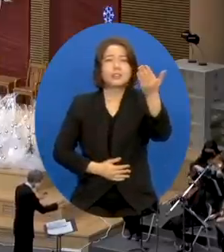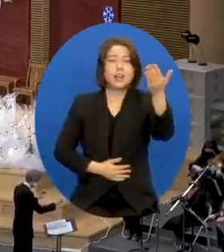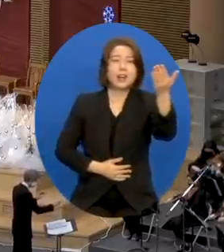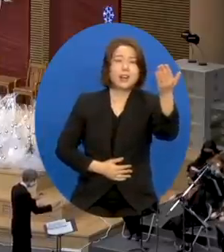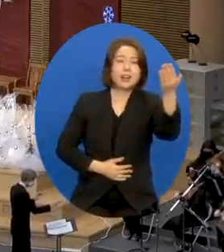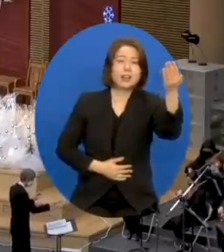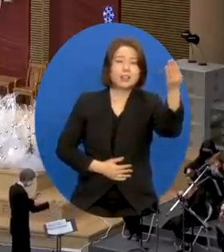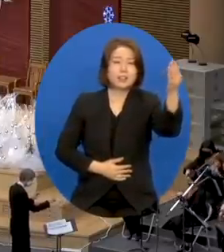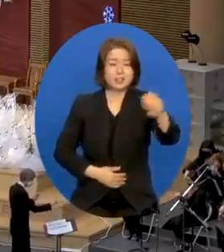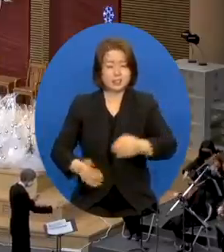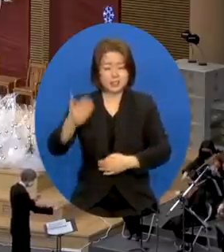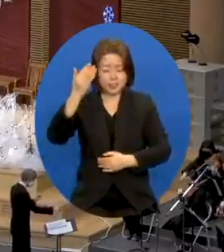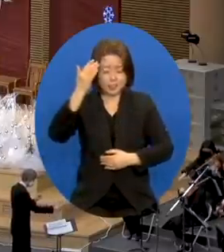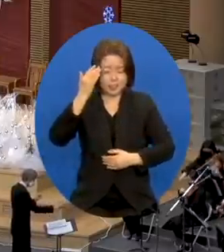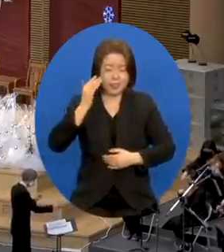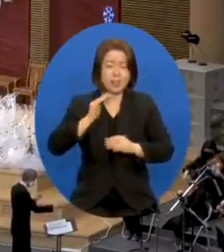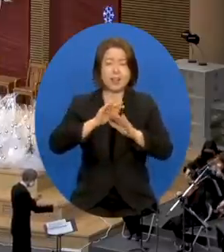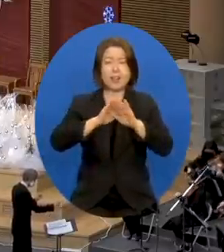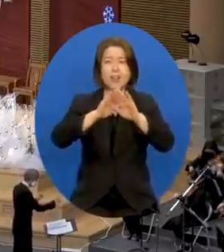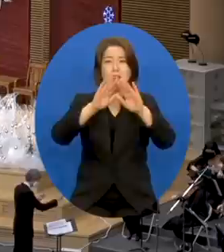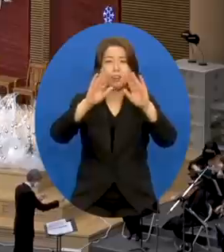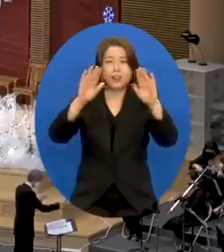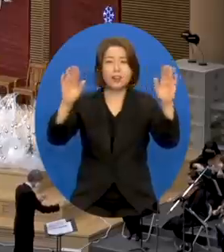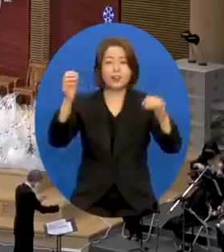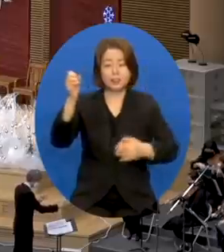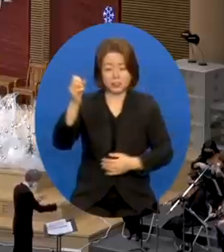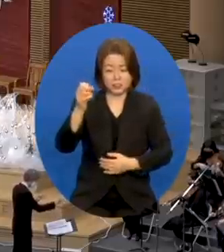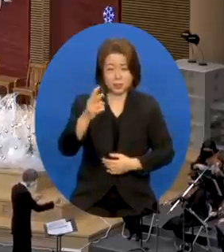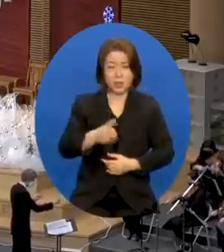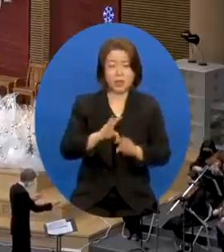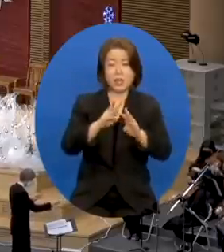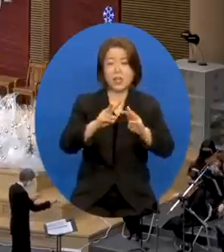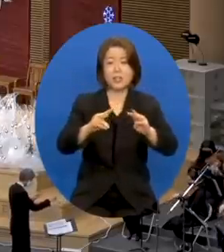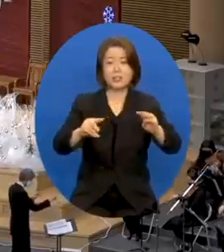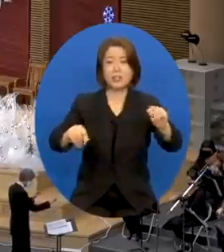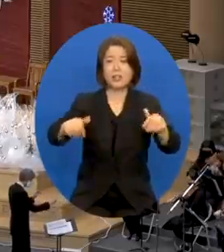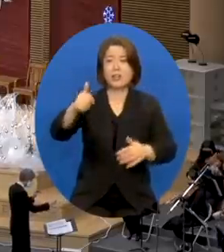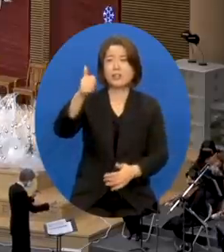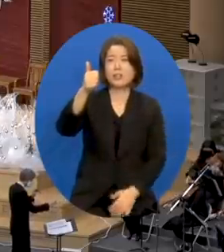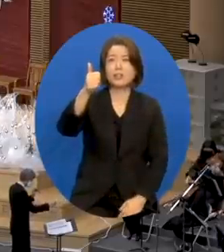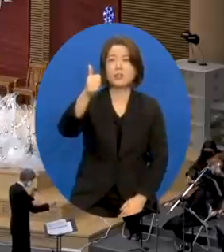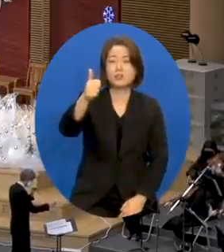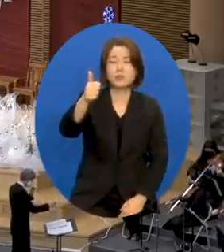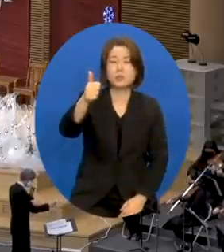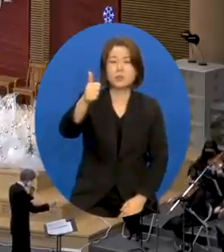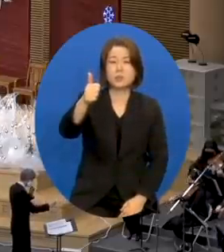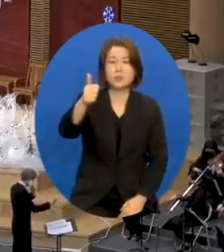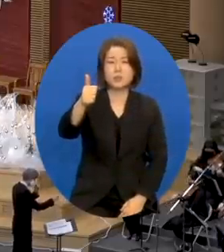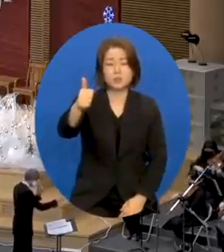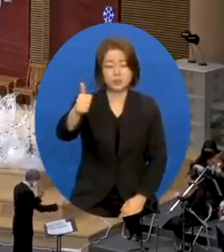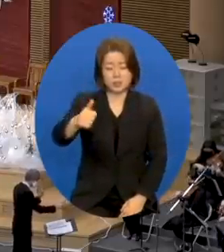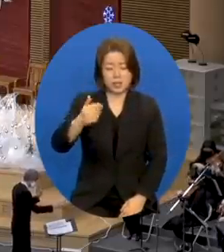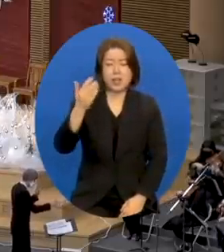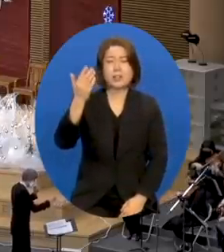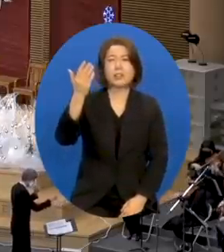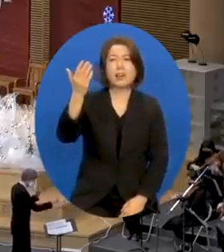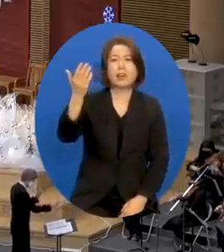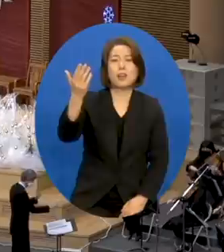왕, 당신은 하늘과 땅의 주,